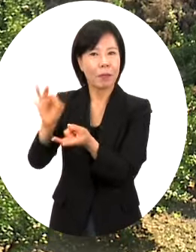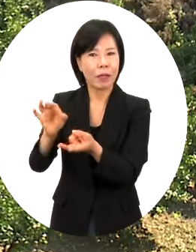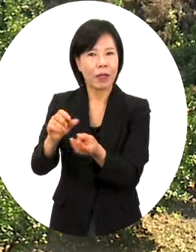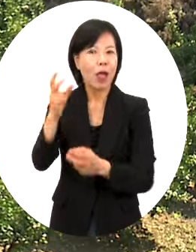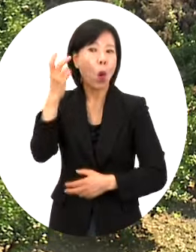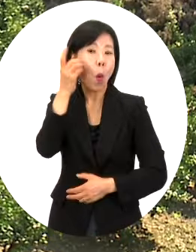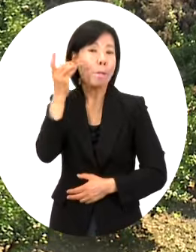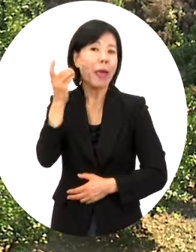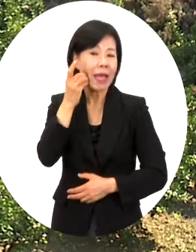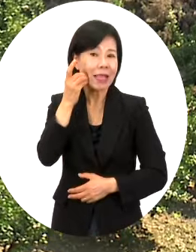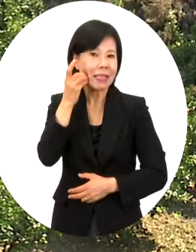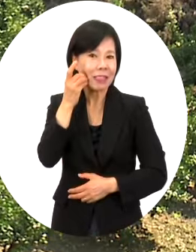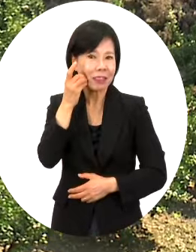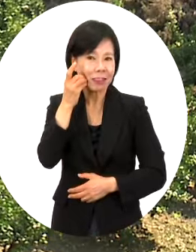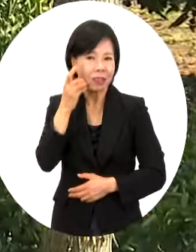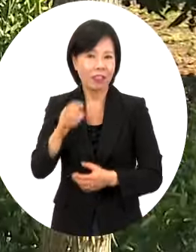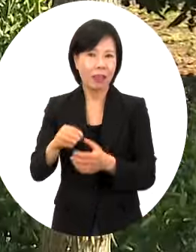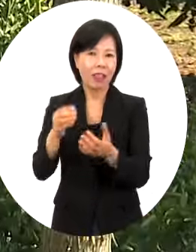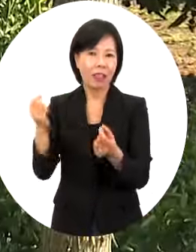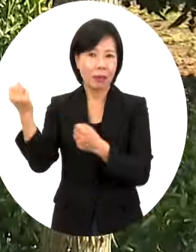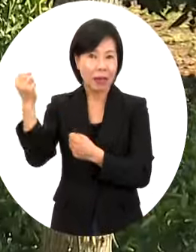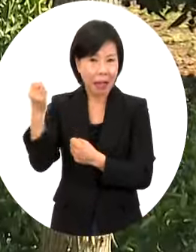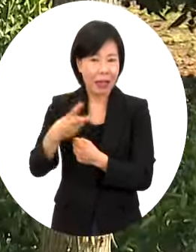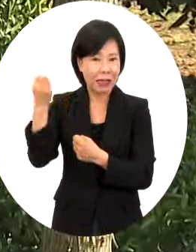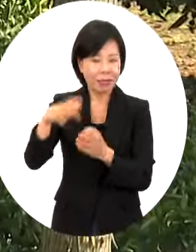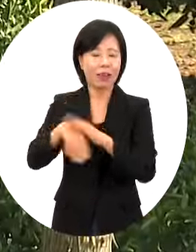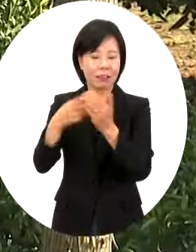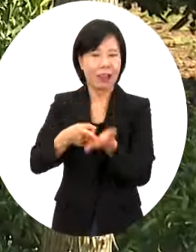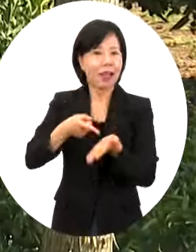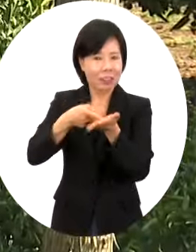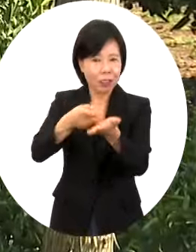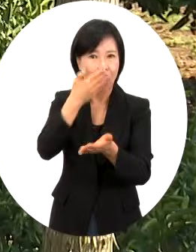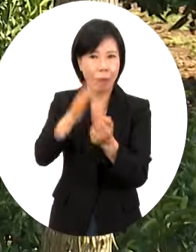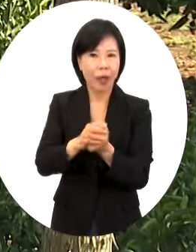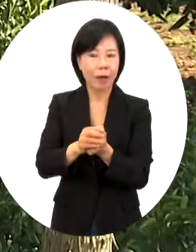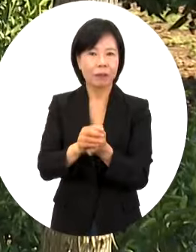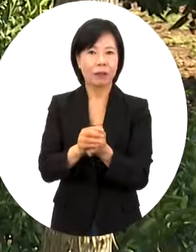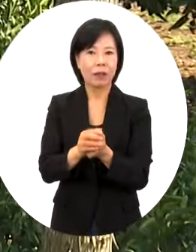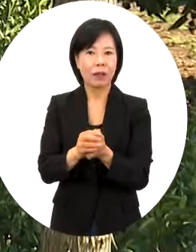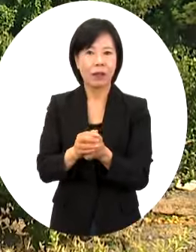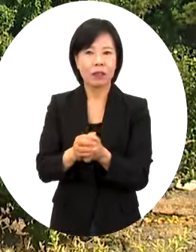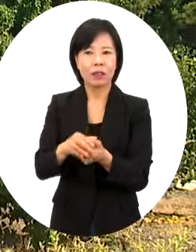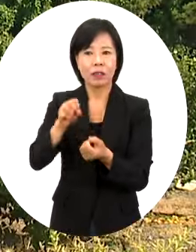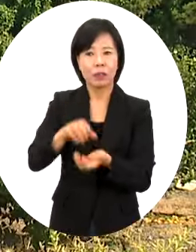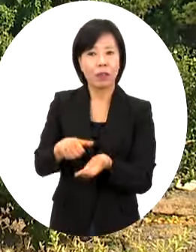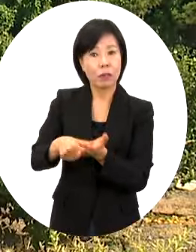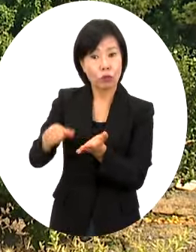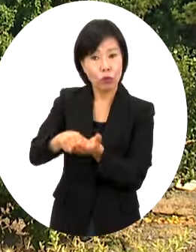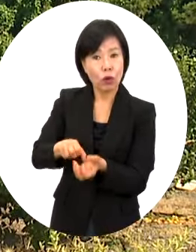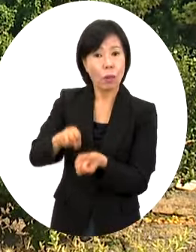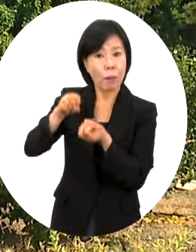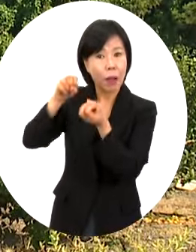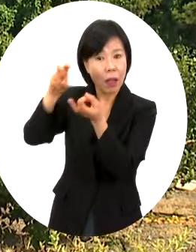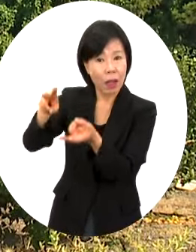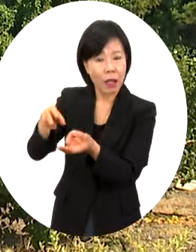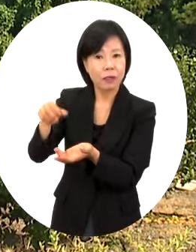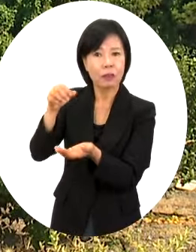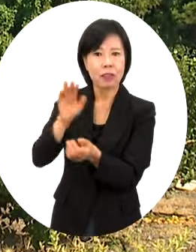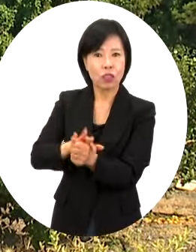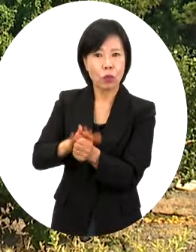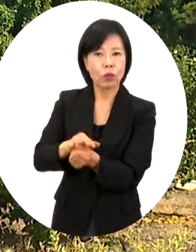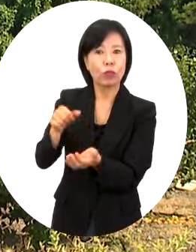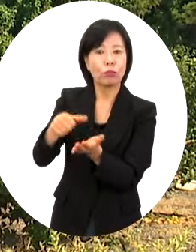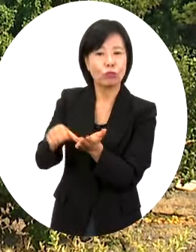택배비는 제주도 누리집을 통해 기간 내 상시 신청할 수 있습니다. 도외 가공업체에 납품하는 대단위 출하